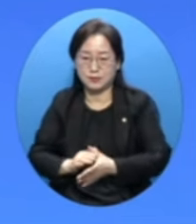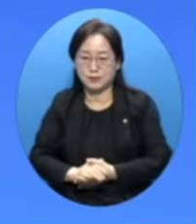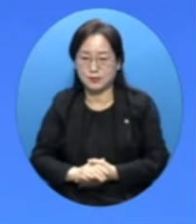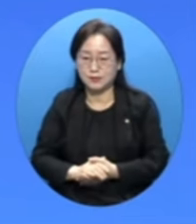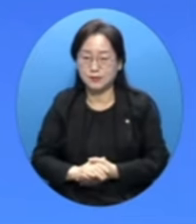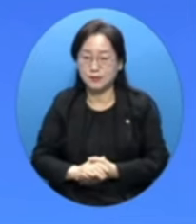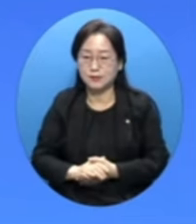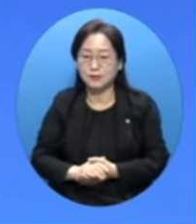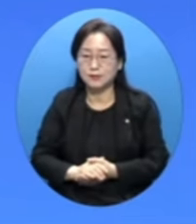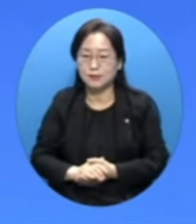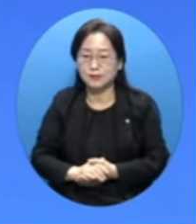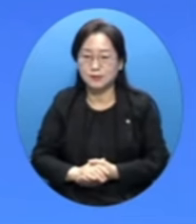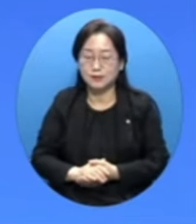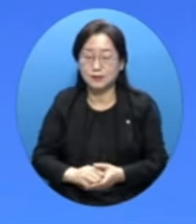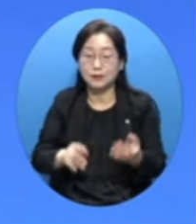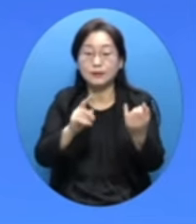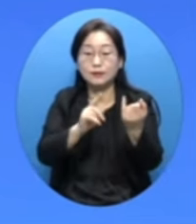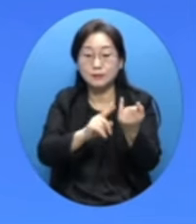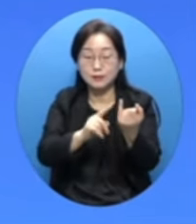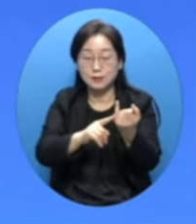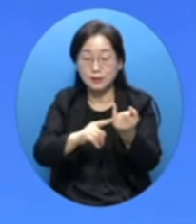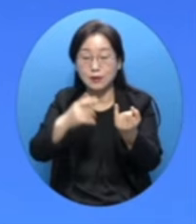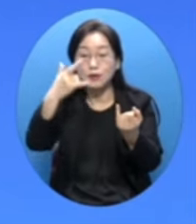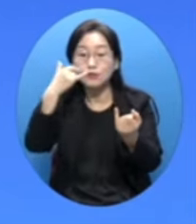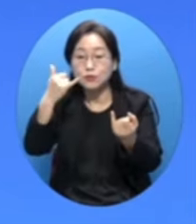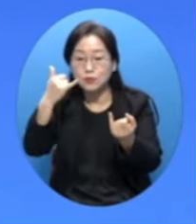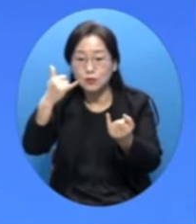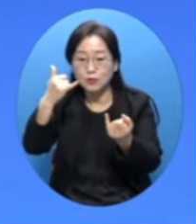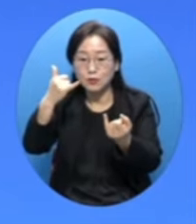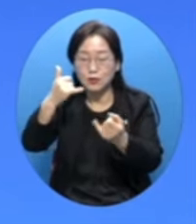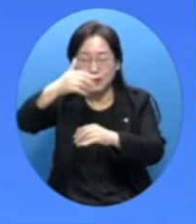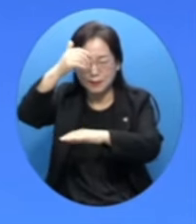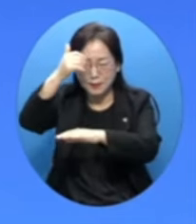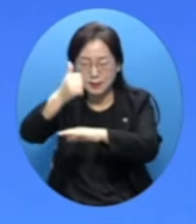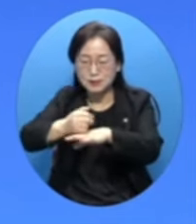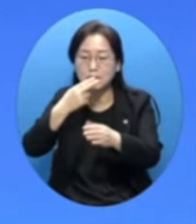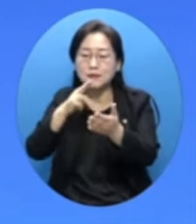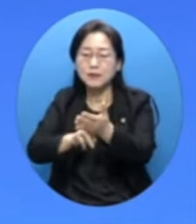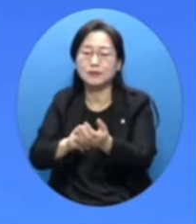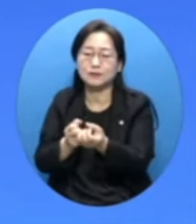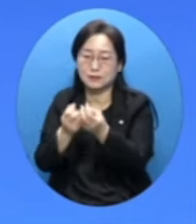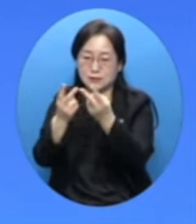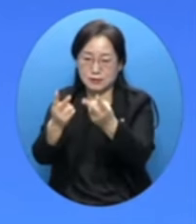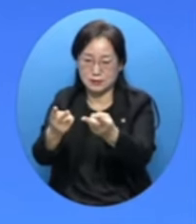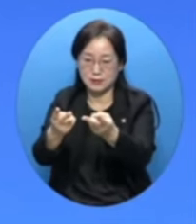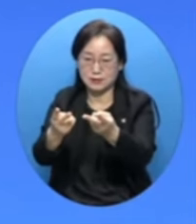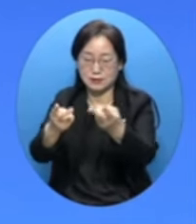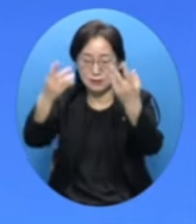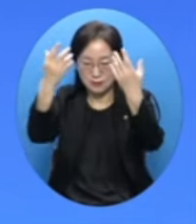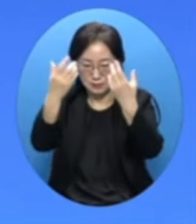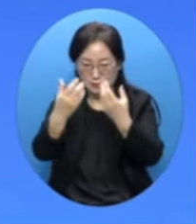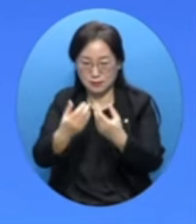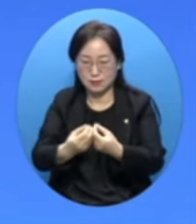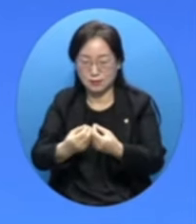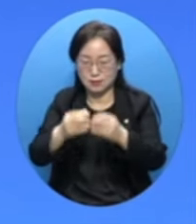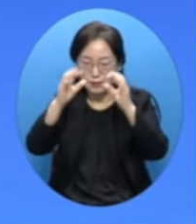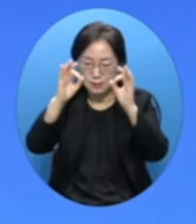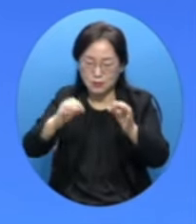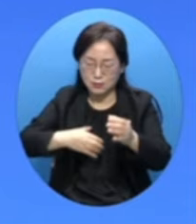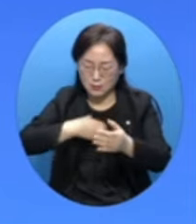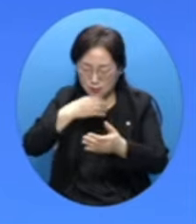원했습니다 그녀가 부모에게 남긴 마지막 편지이 편지는 감동